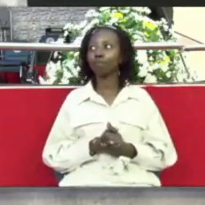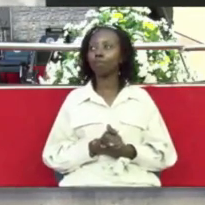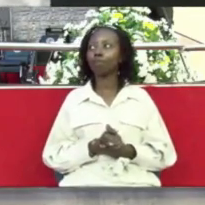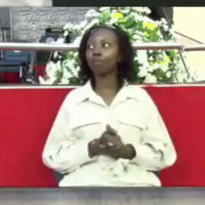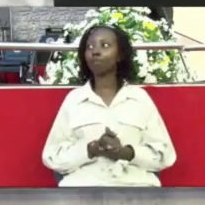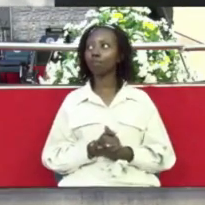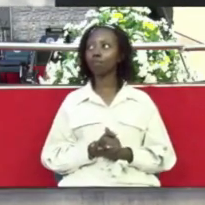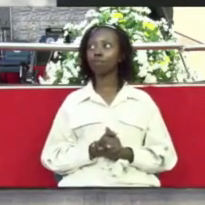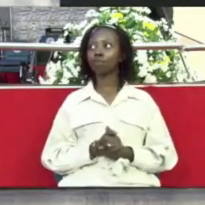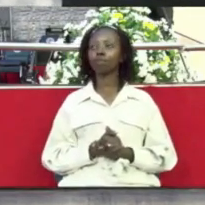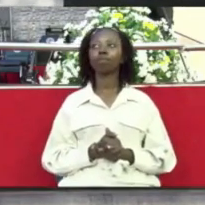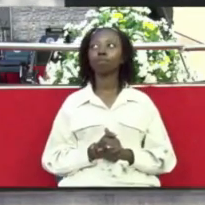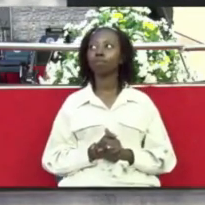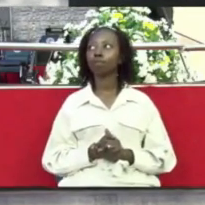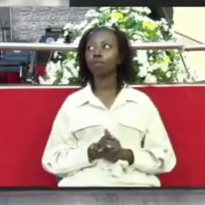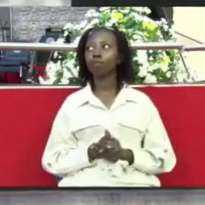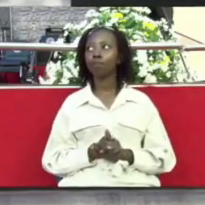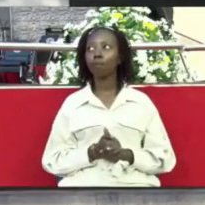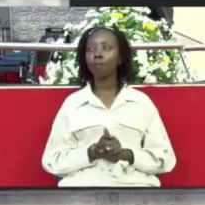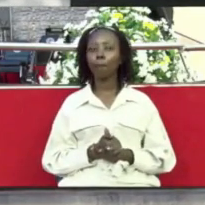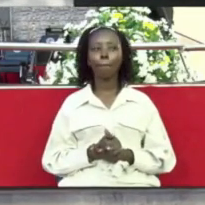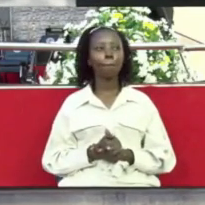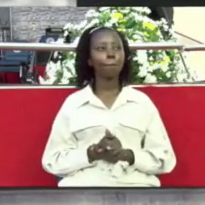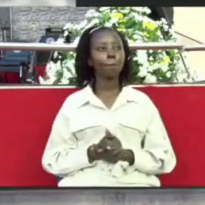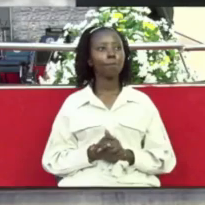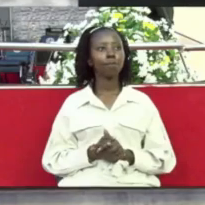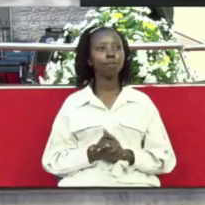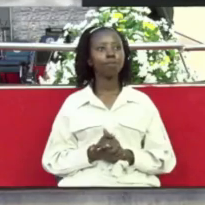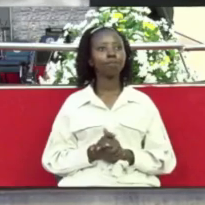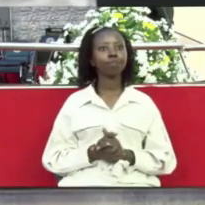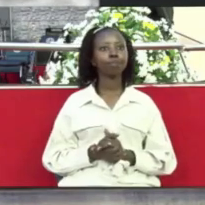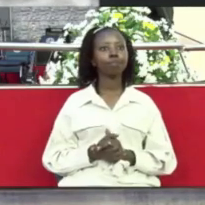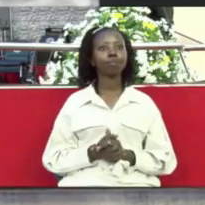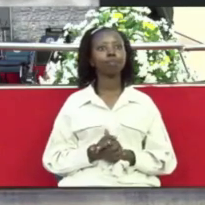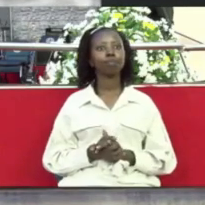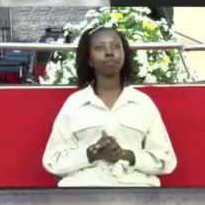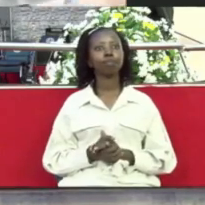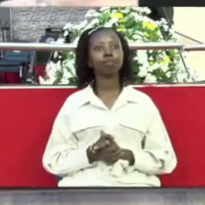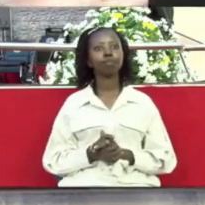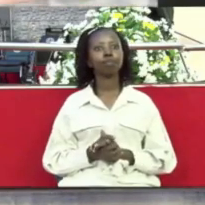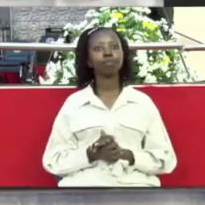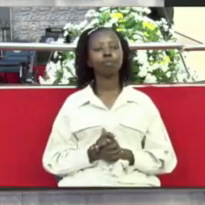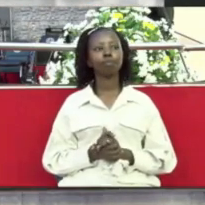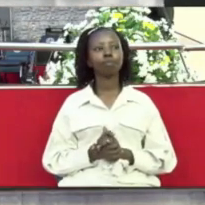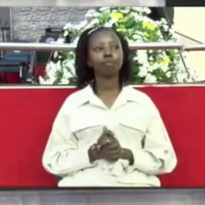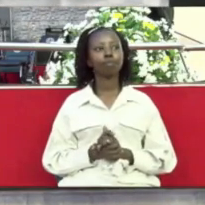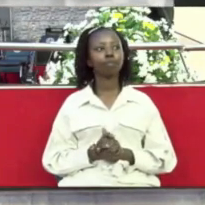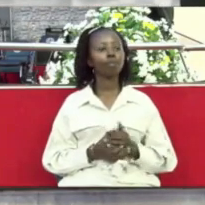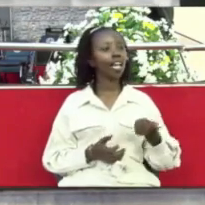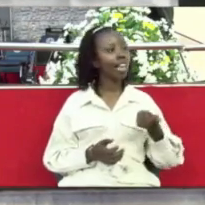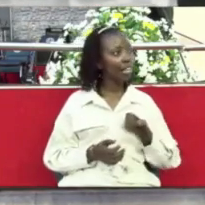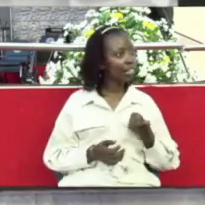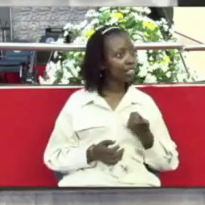pamoja na askofu wetu Kemari na ikiwepo huko hapa na wewe si member wa hili kanisa, tafadhali jiunge na hili kanisa. Bwana asifiwe.